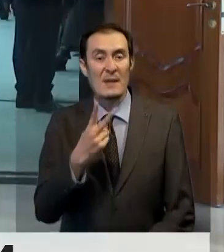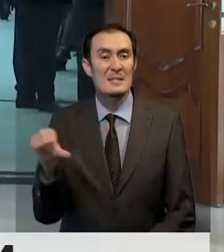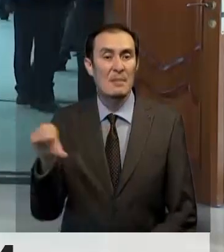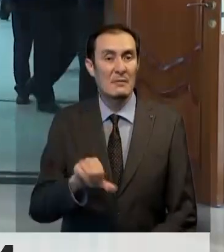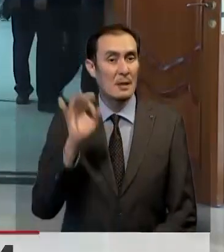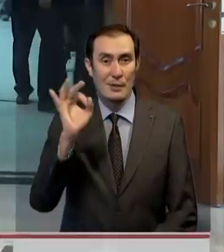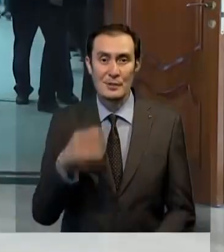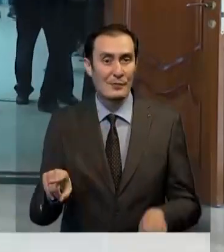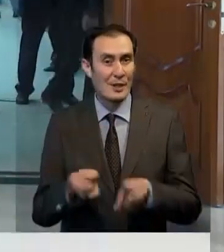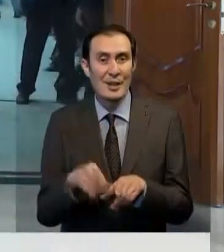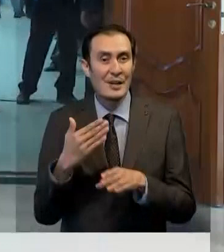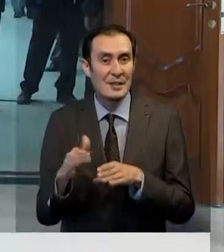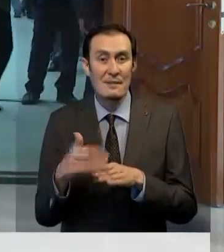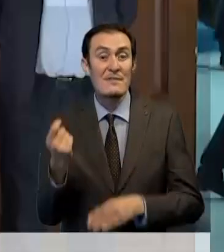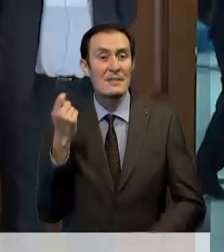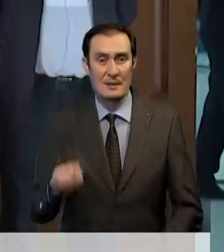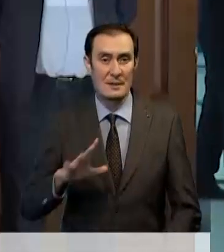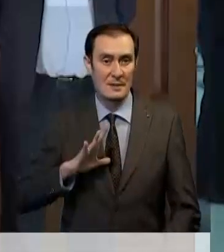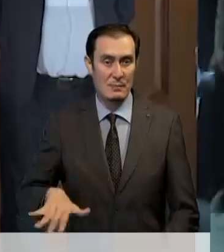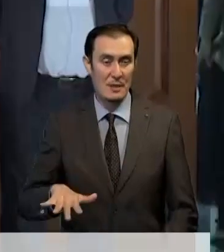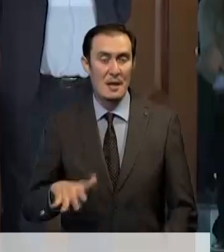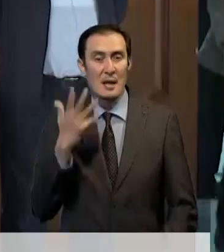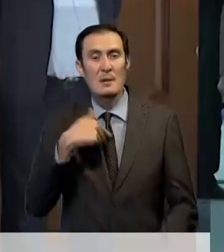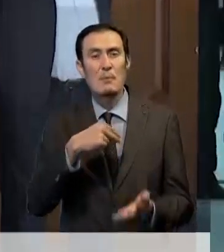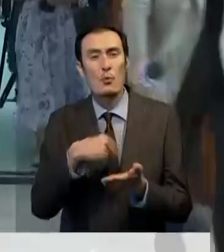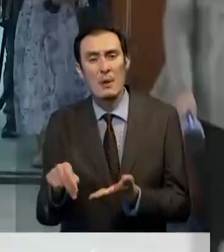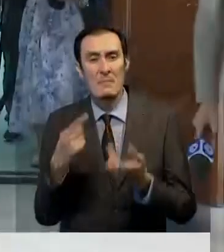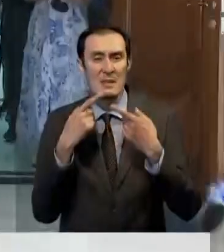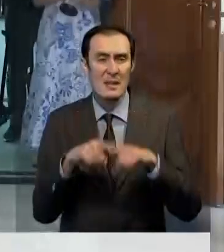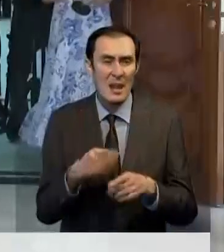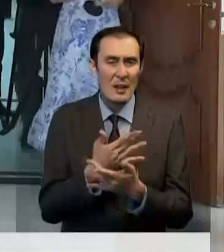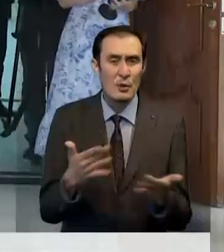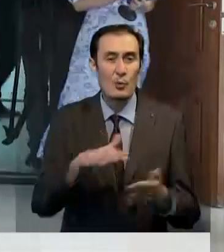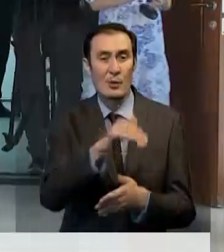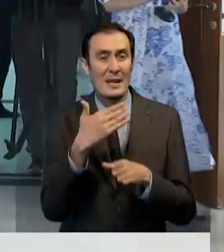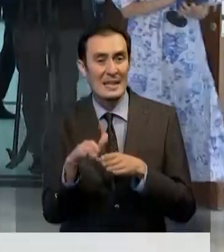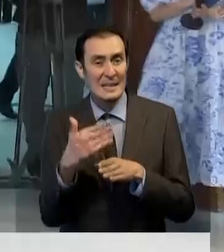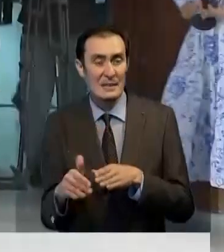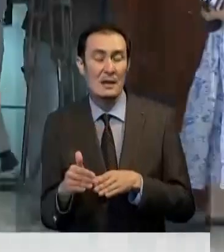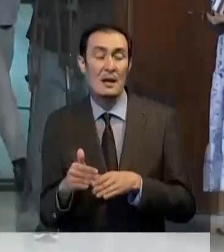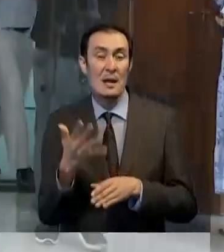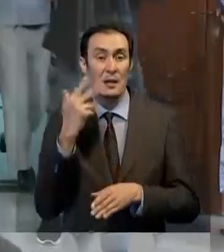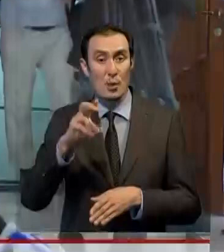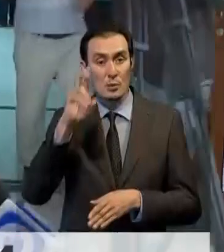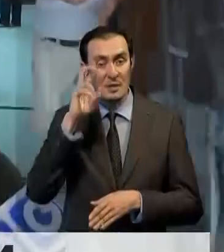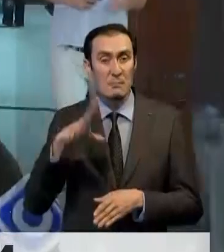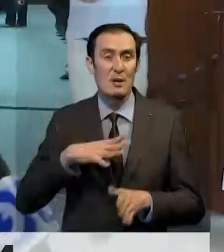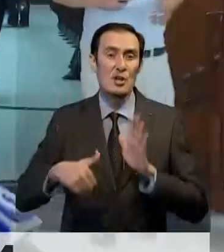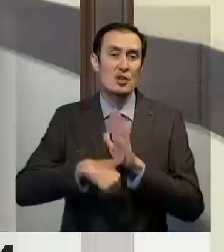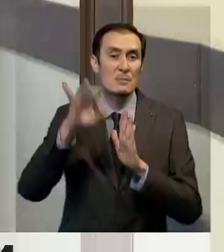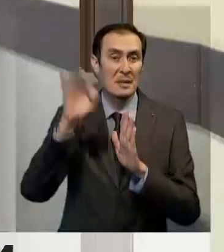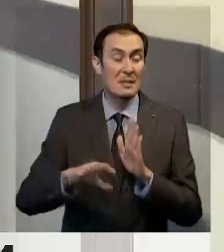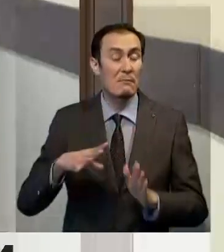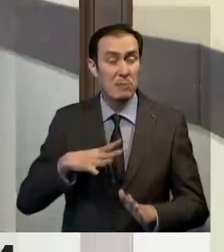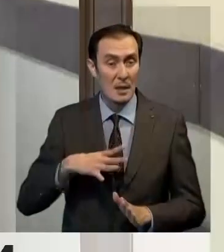2,5% таких кредитов никогда не было. Когда мы технику покупаем, да, лизинг, да, тогда они государство 6% там